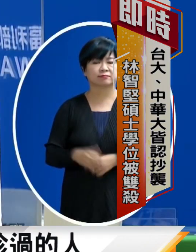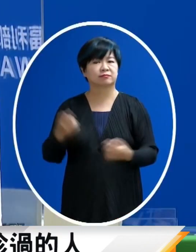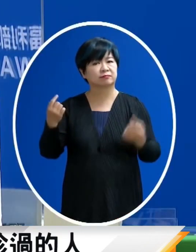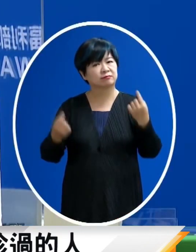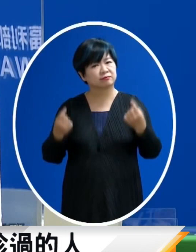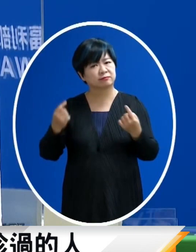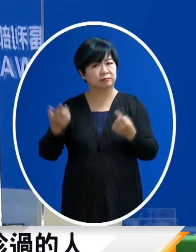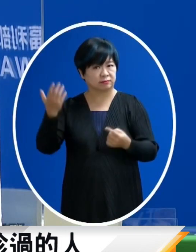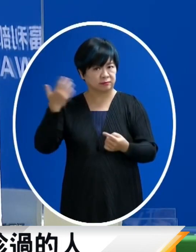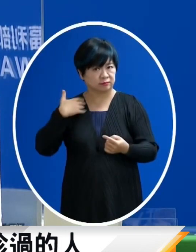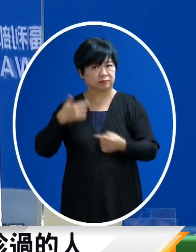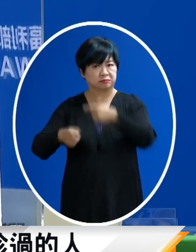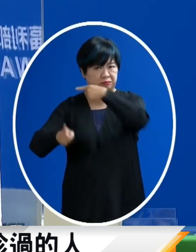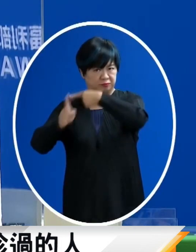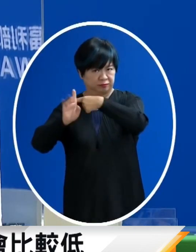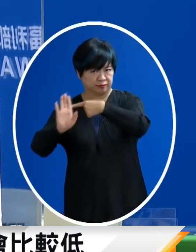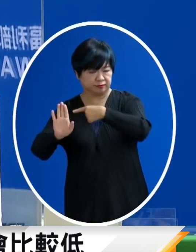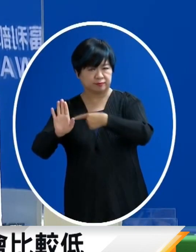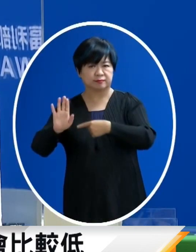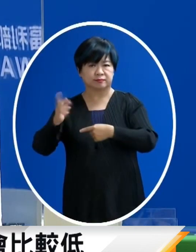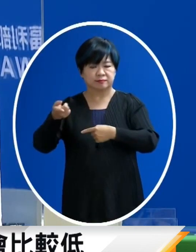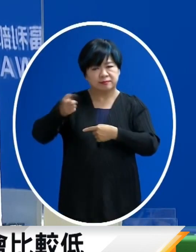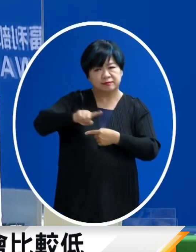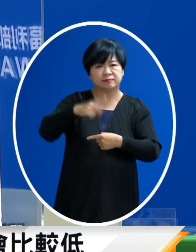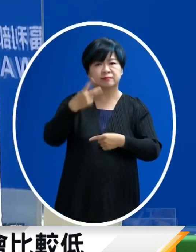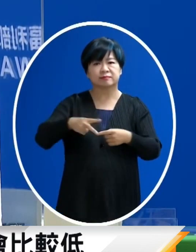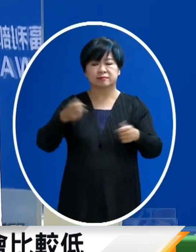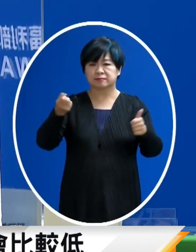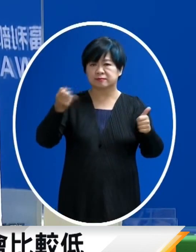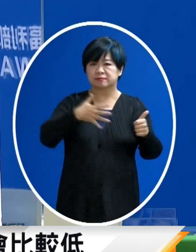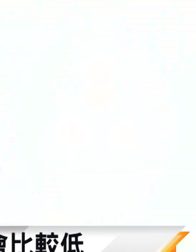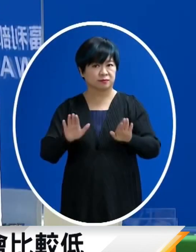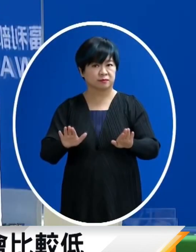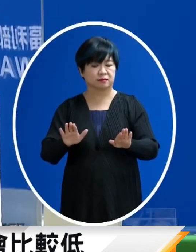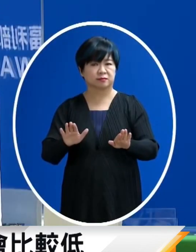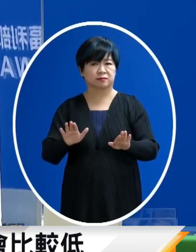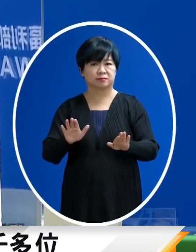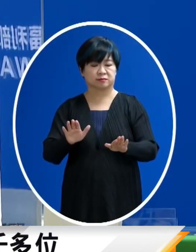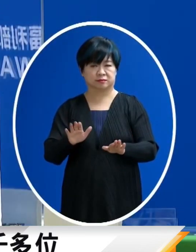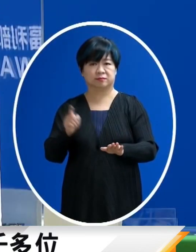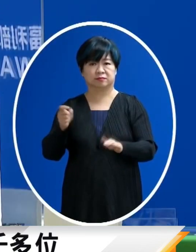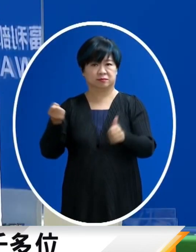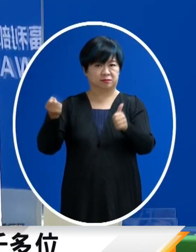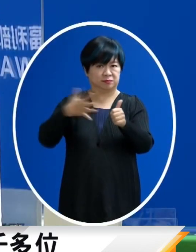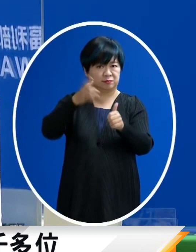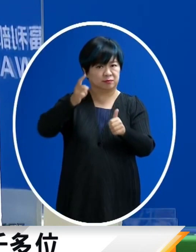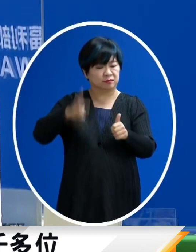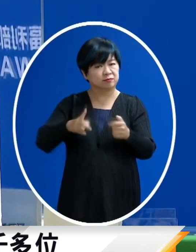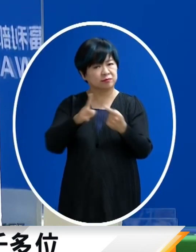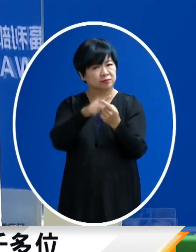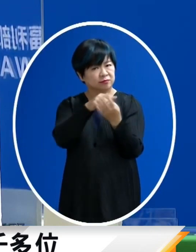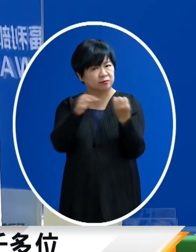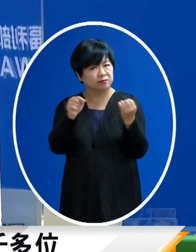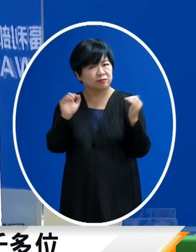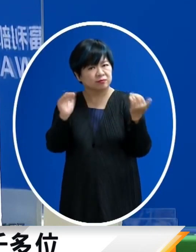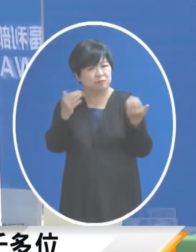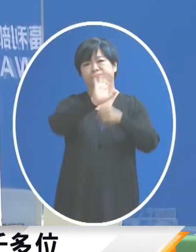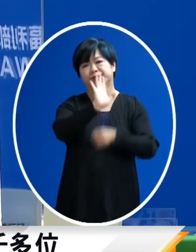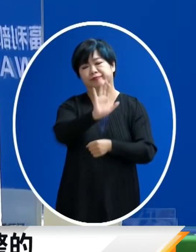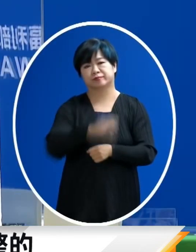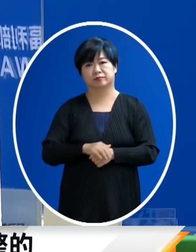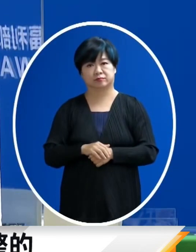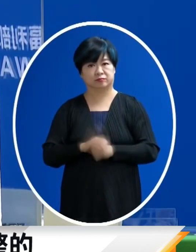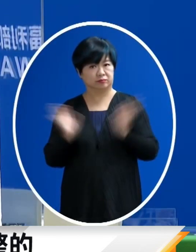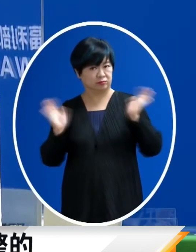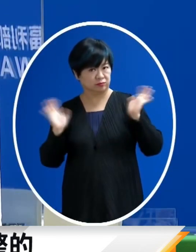是这个曾经确诊过的人会在下一波感染到的比例会比较低。重复感染的人数大概目前是5000多位，可